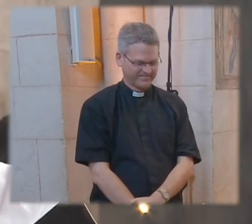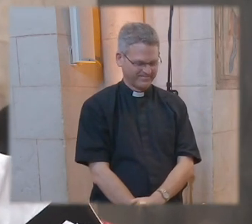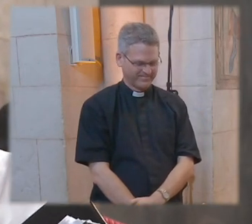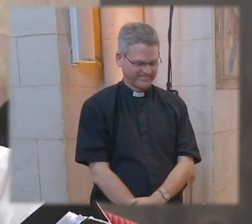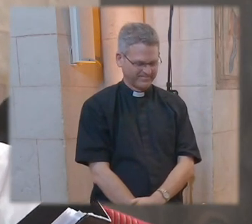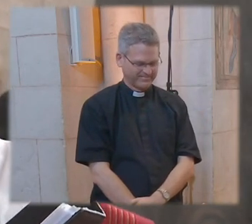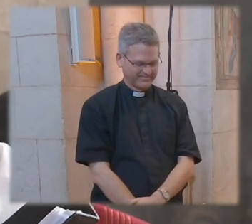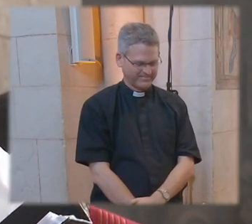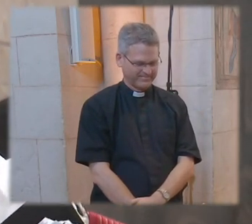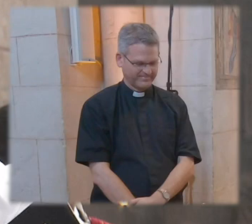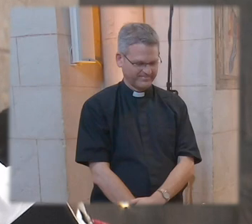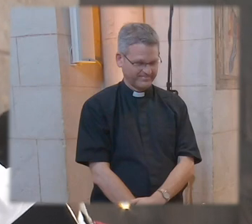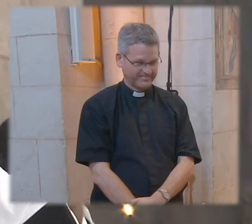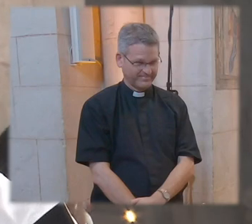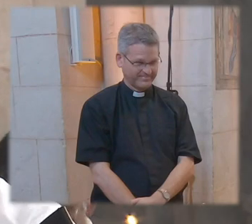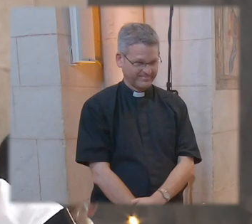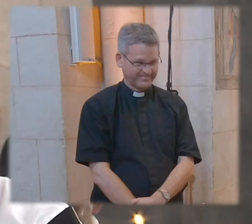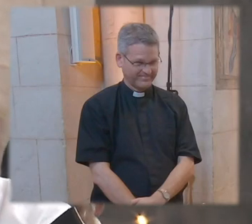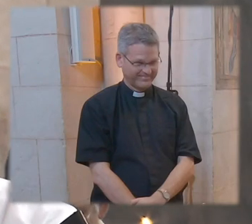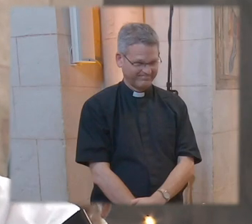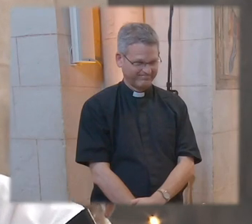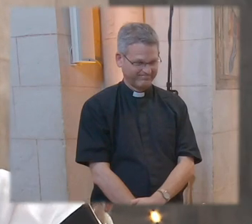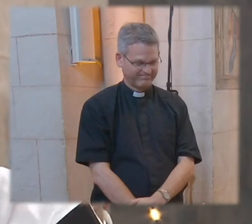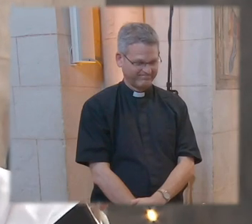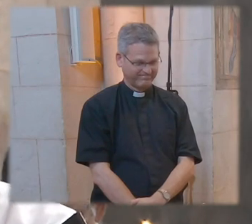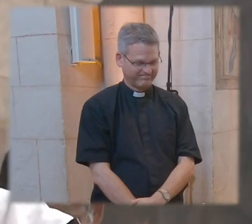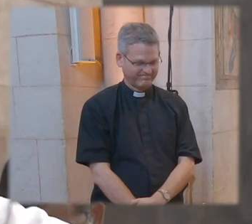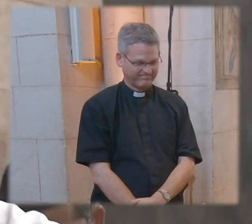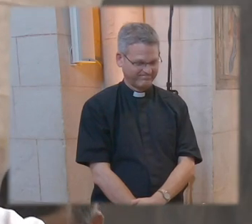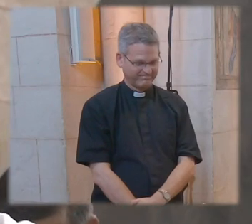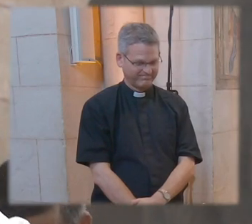andere Brüder im Bischofsamt sowie viele Christgläubigen